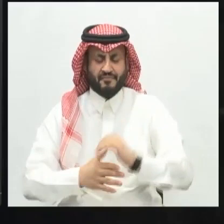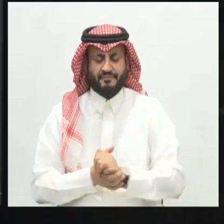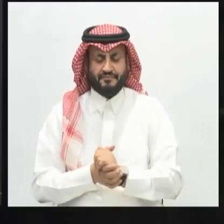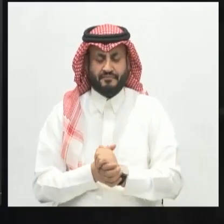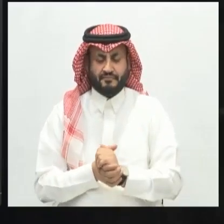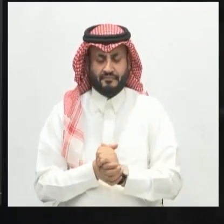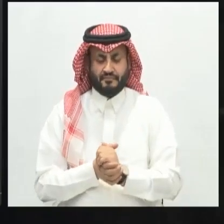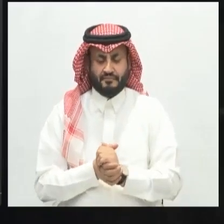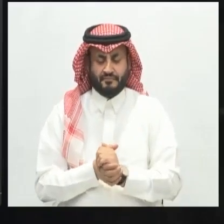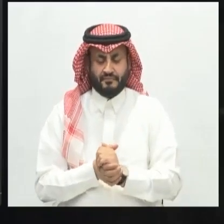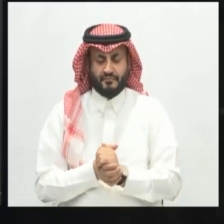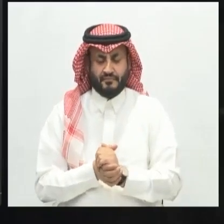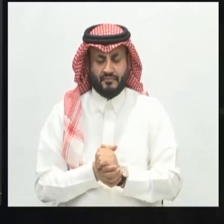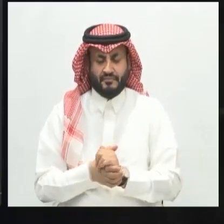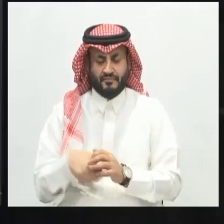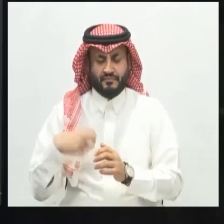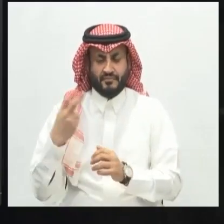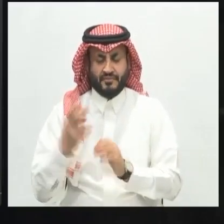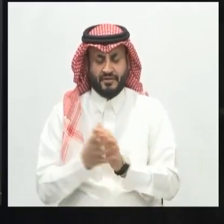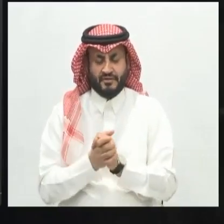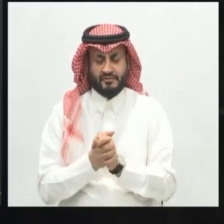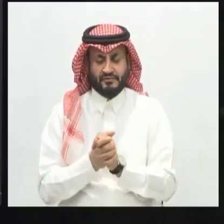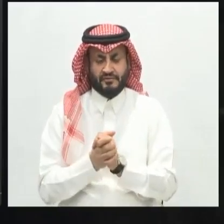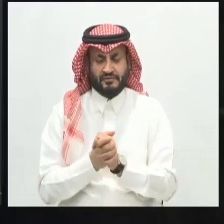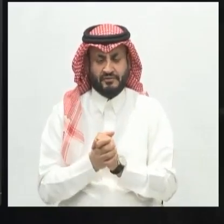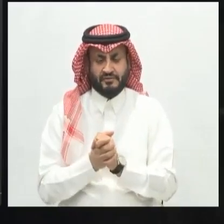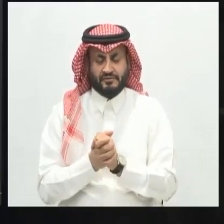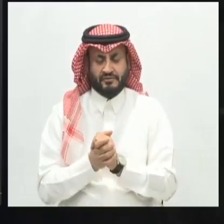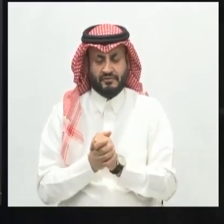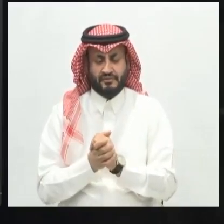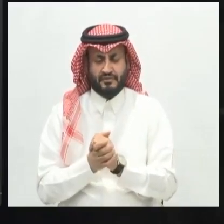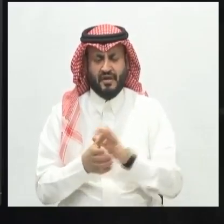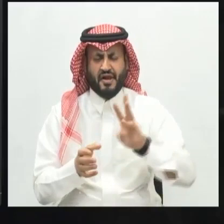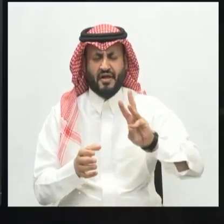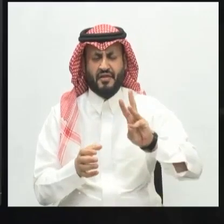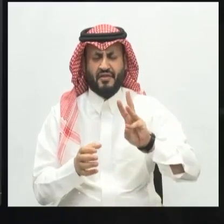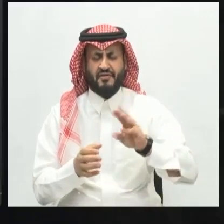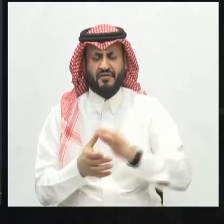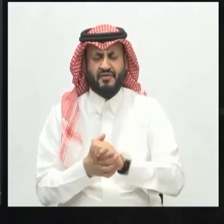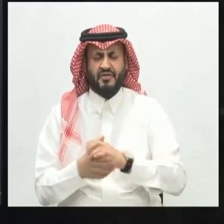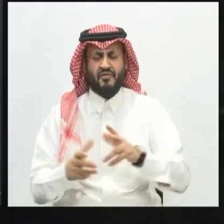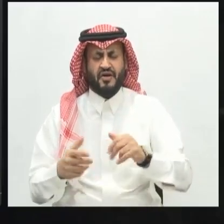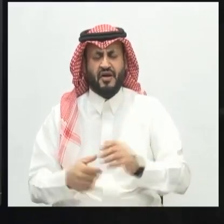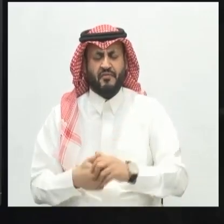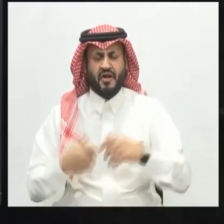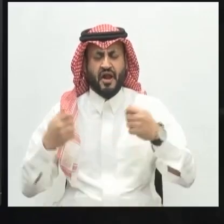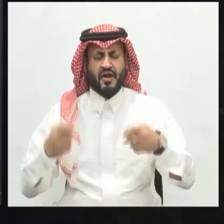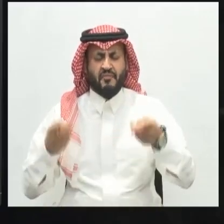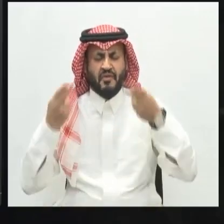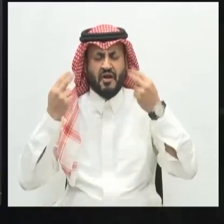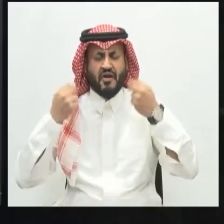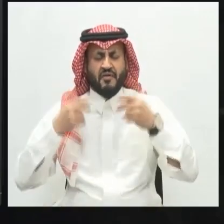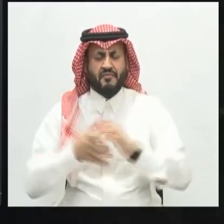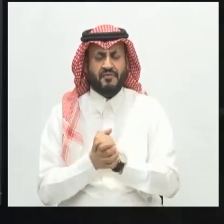كثير من الابناء ثانيا بارك الله فيكم ضعف دور المؤسسات التعليميه في